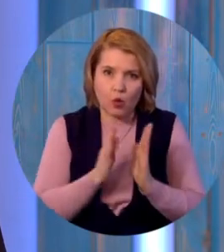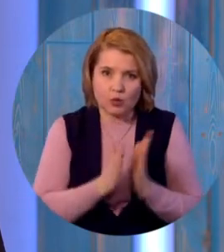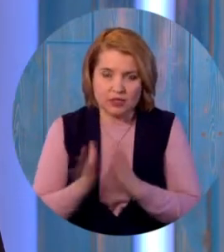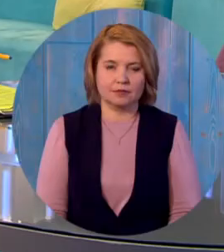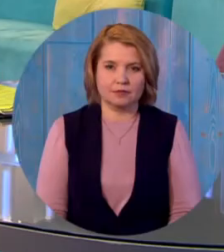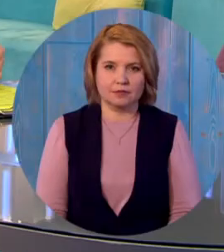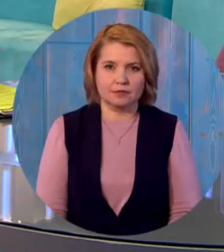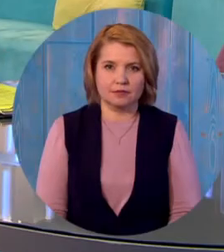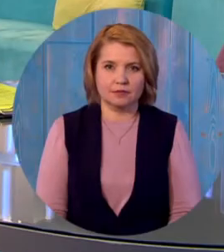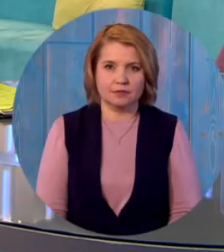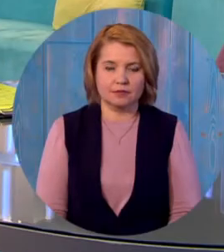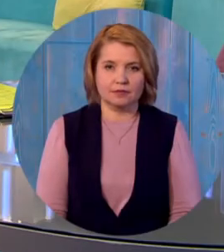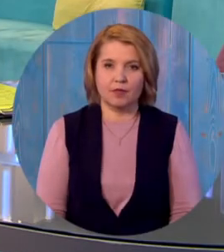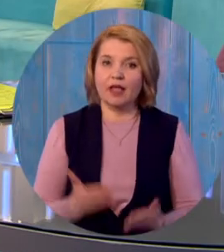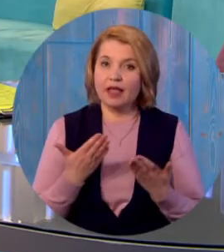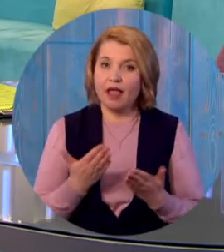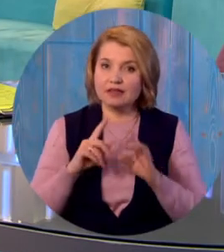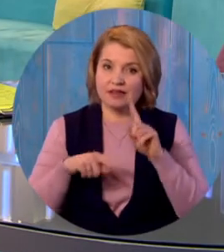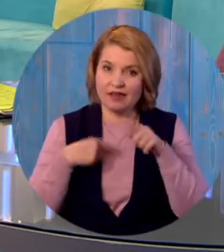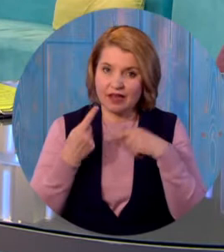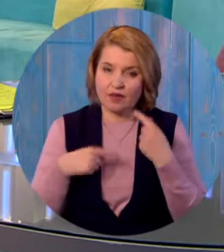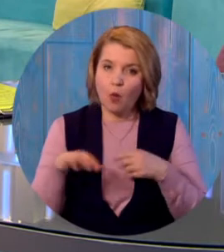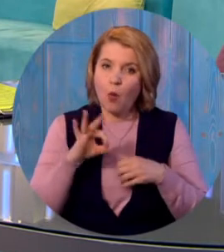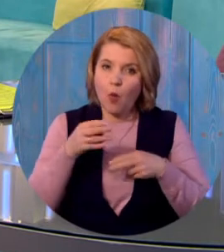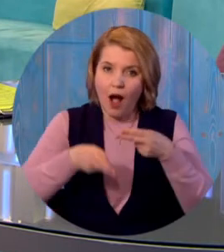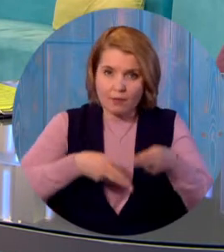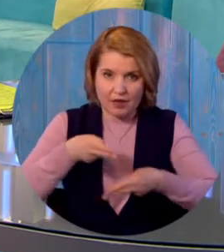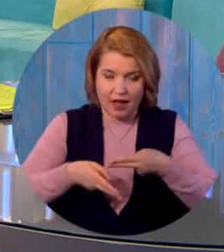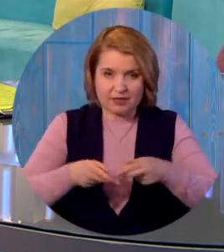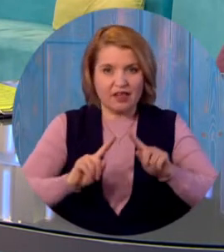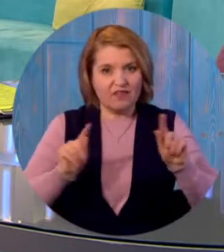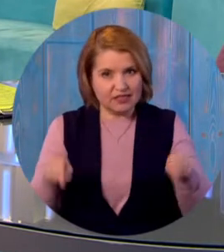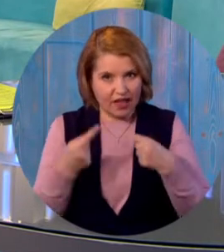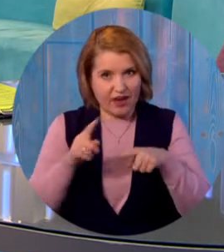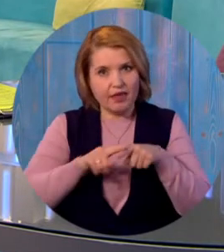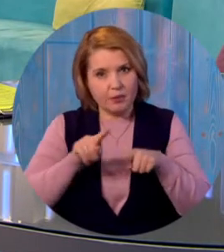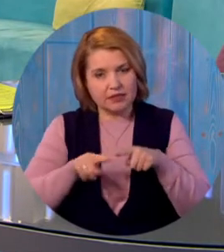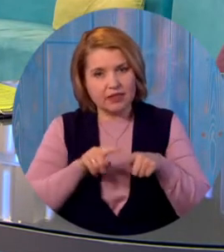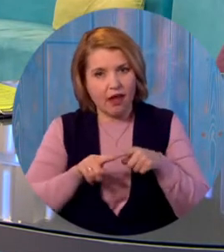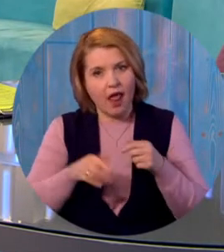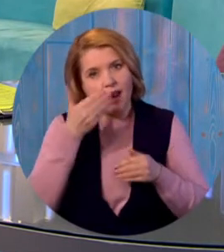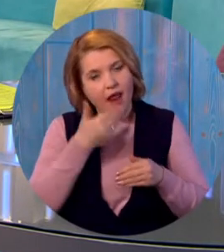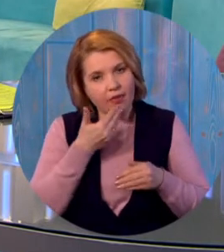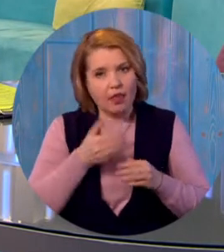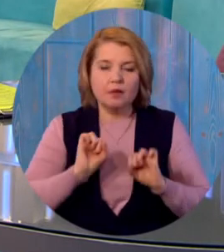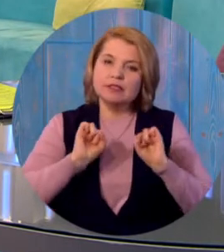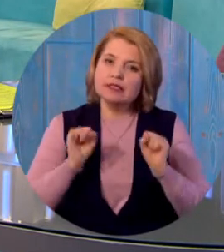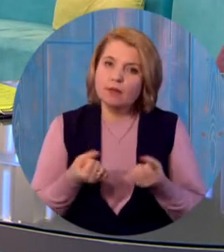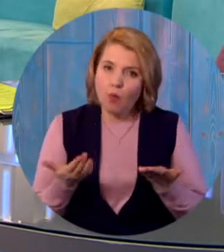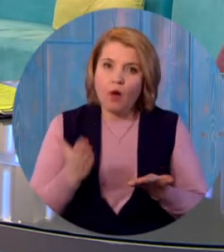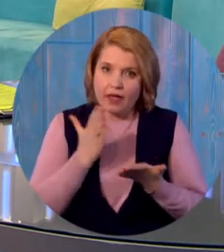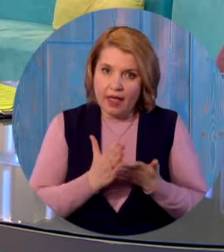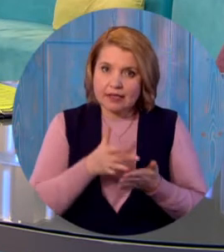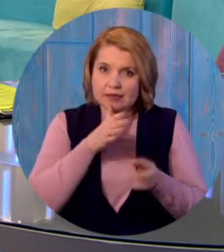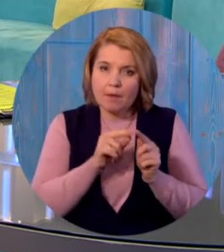легче работать. Если речь заходит про операцию, восстановление быстрее проходит летом, зимой, есть ли какие-то